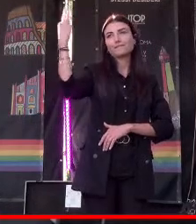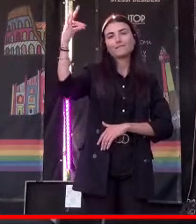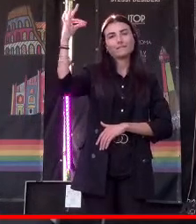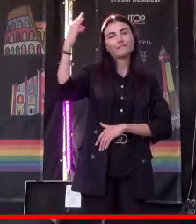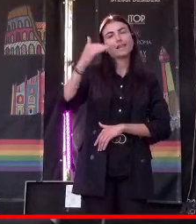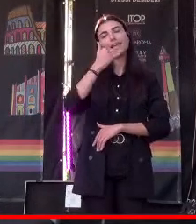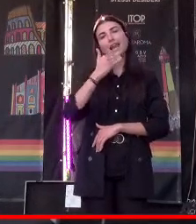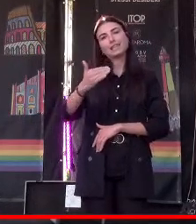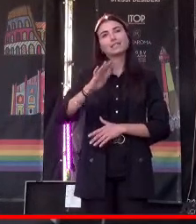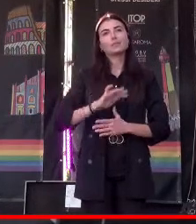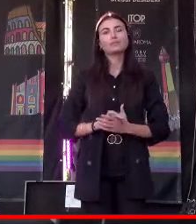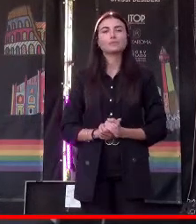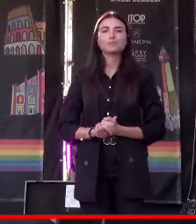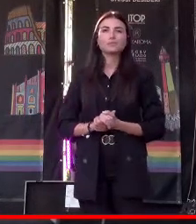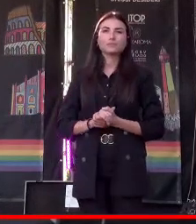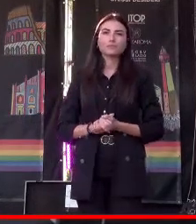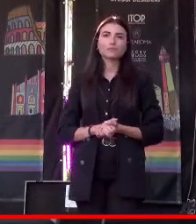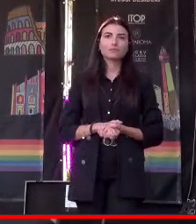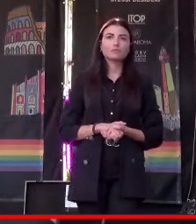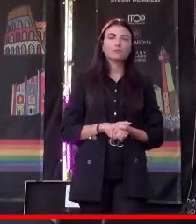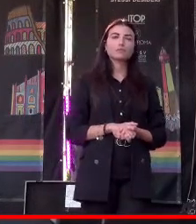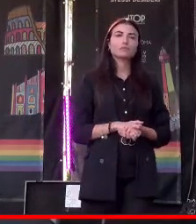Grazie.